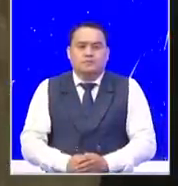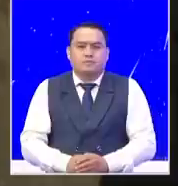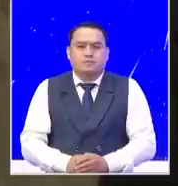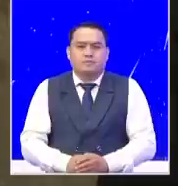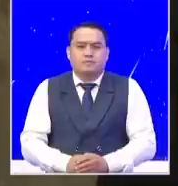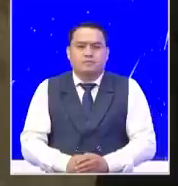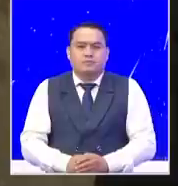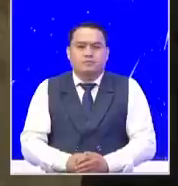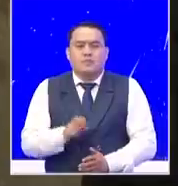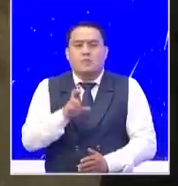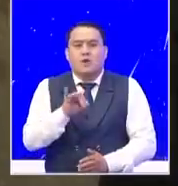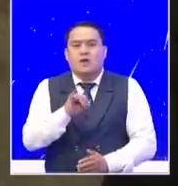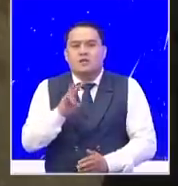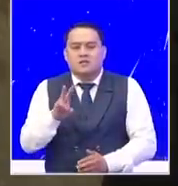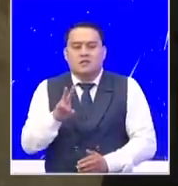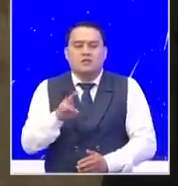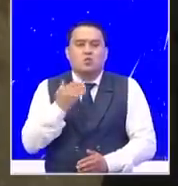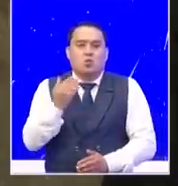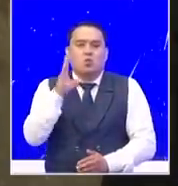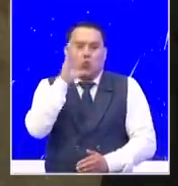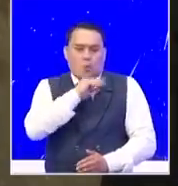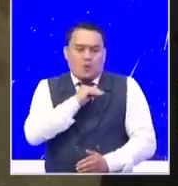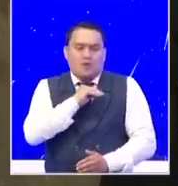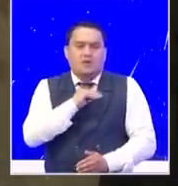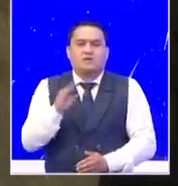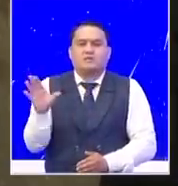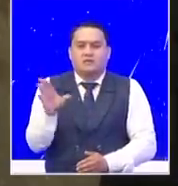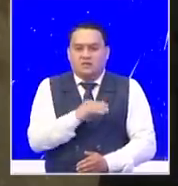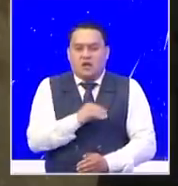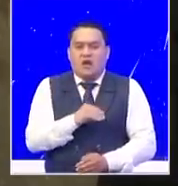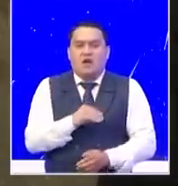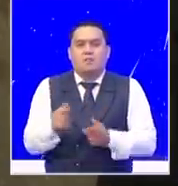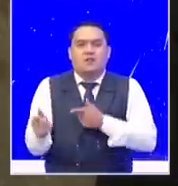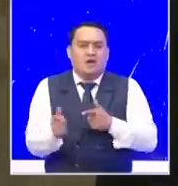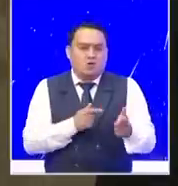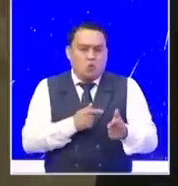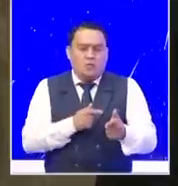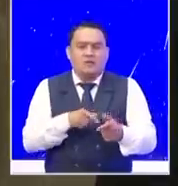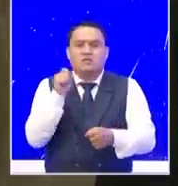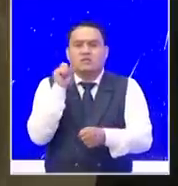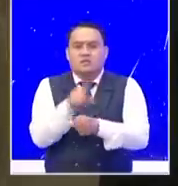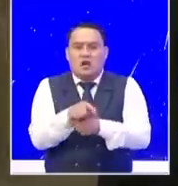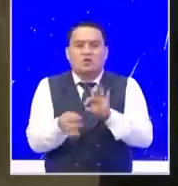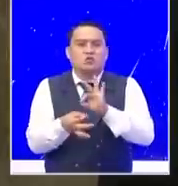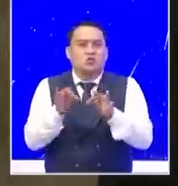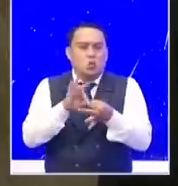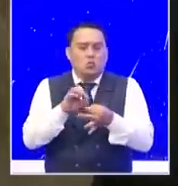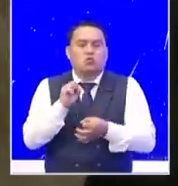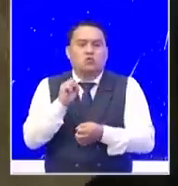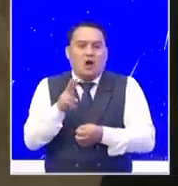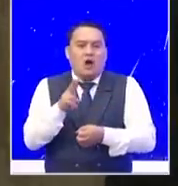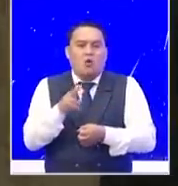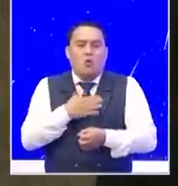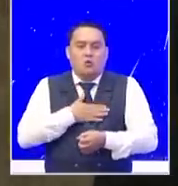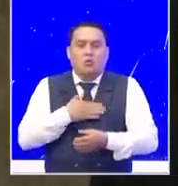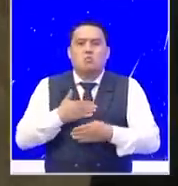слова, чтобы подбодрить каждого. Он даже умел поставить очень сложную задачу, но при этом поставить ее так, что ты